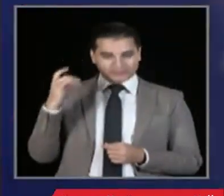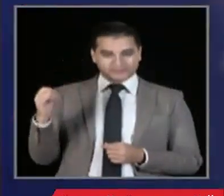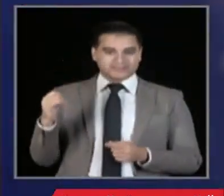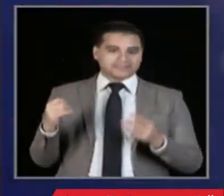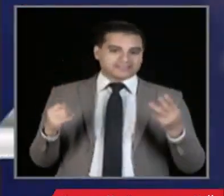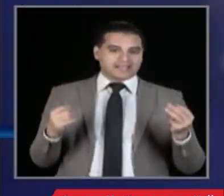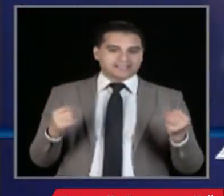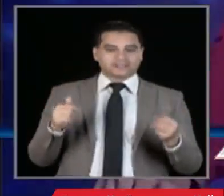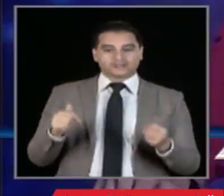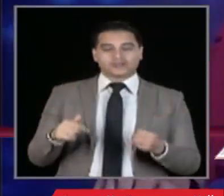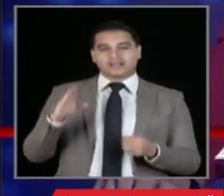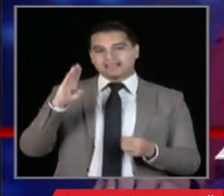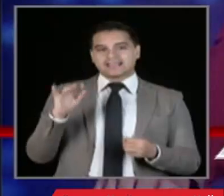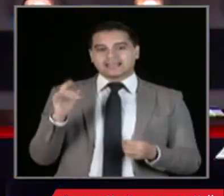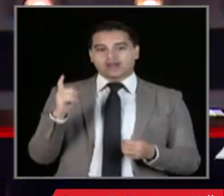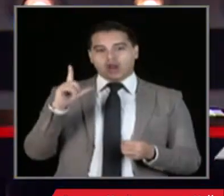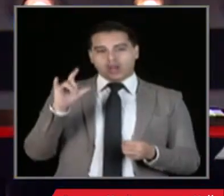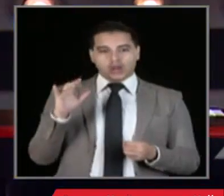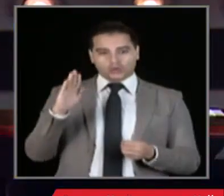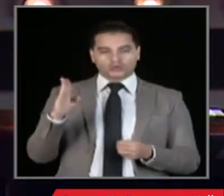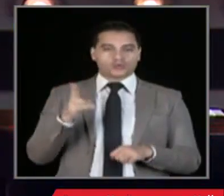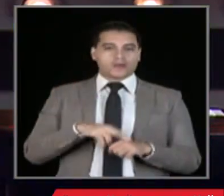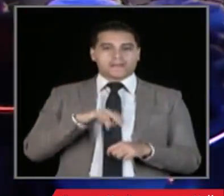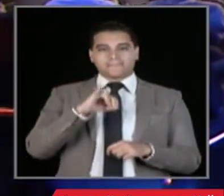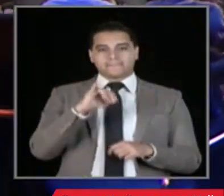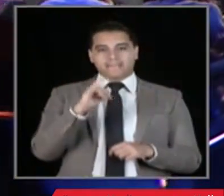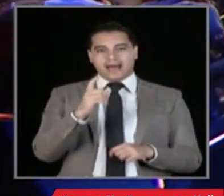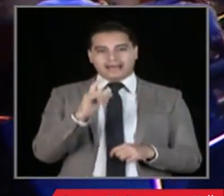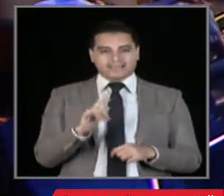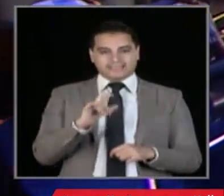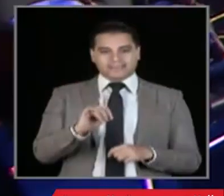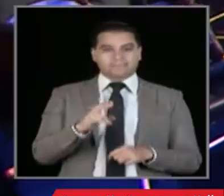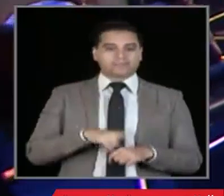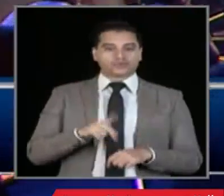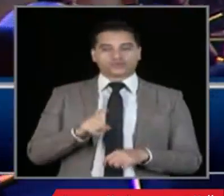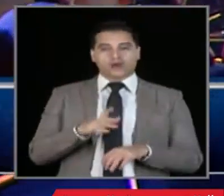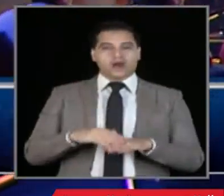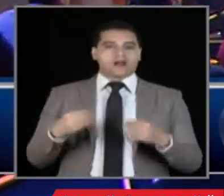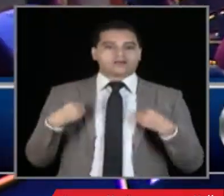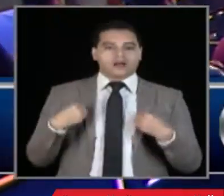ومريم، مريم وكرولوس. رياضة. والسؤال هو: